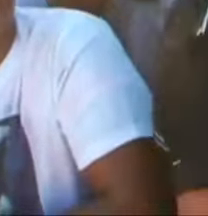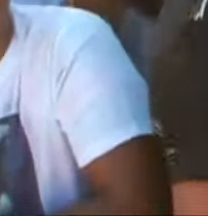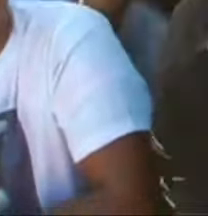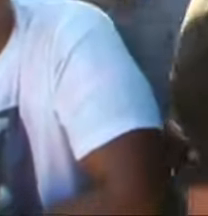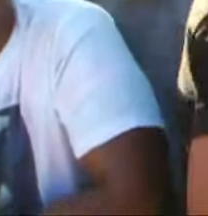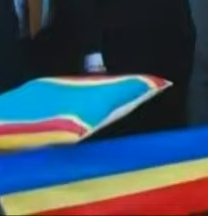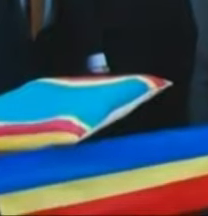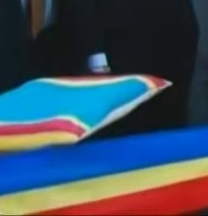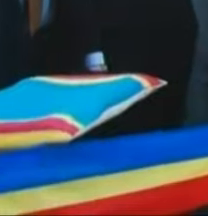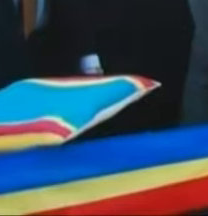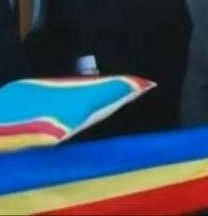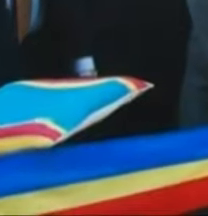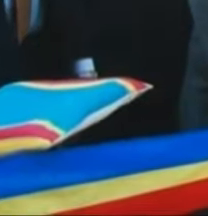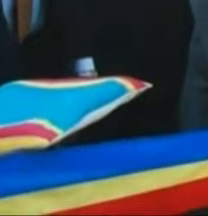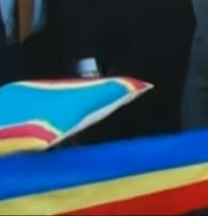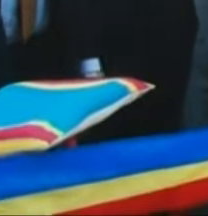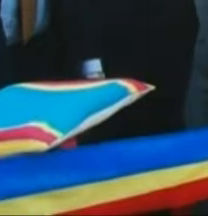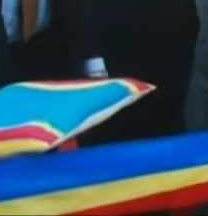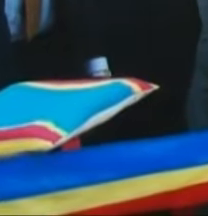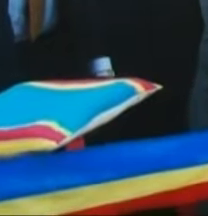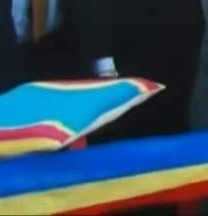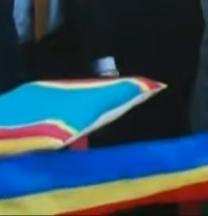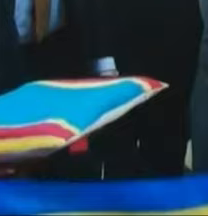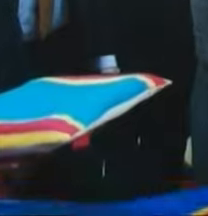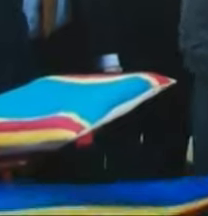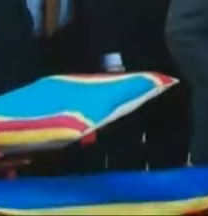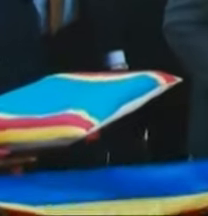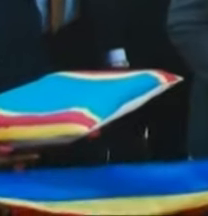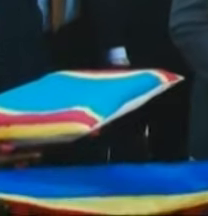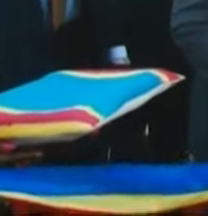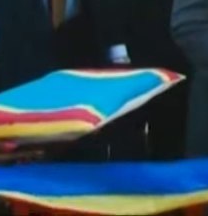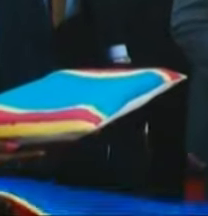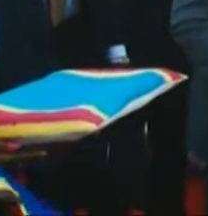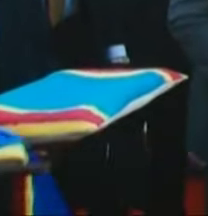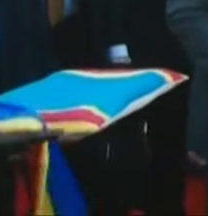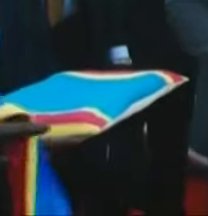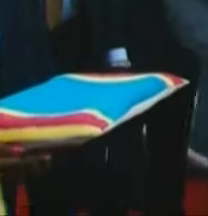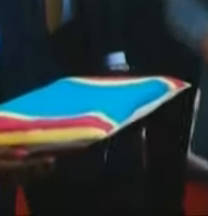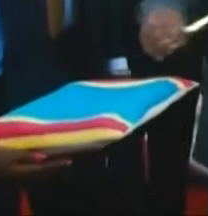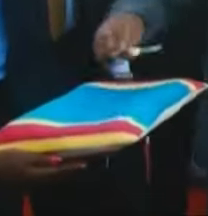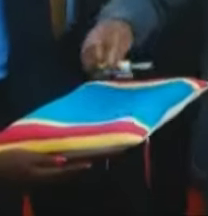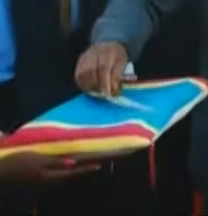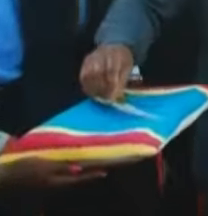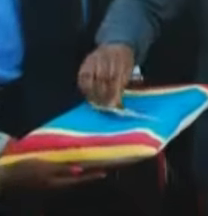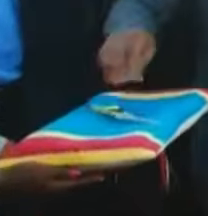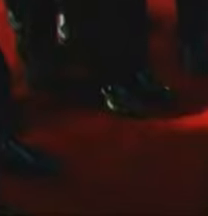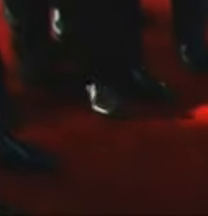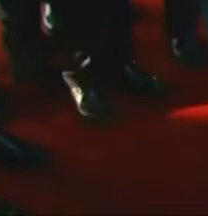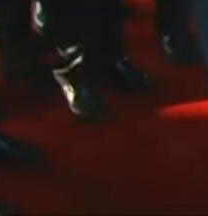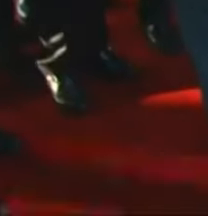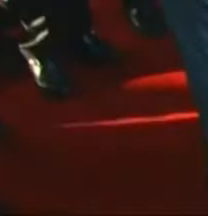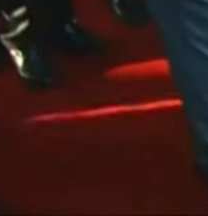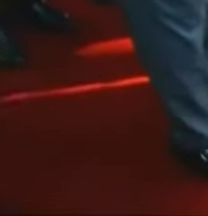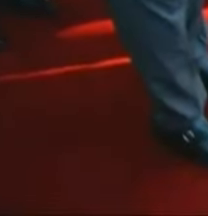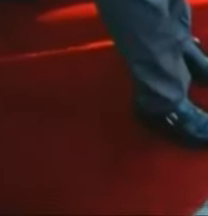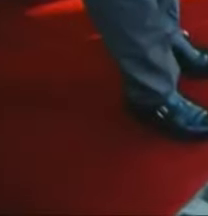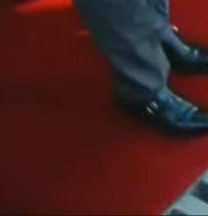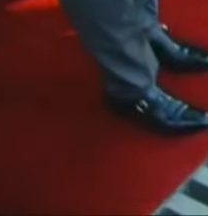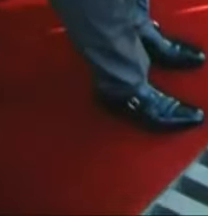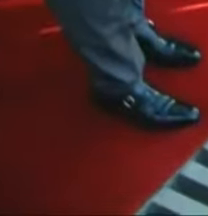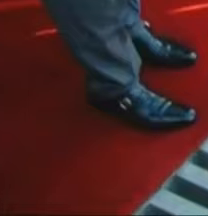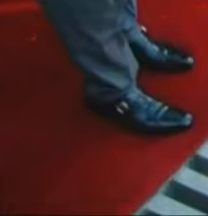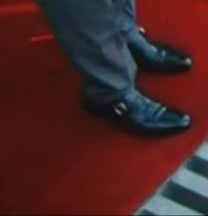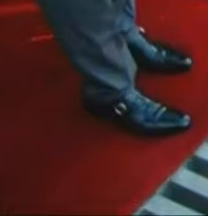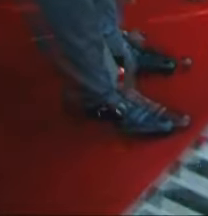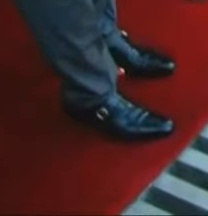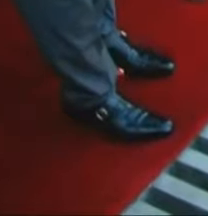électricité, le chef de l'État, Félix Antoine Tshisekedi Tshilombo, a coupé le ruban symbolique en présence de nombreux officiels et